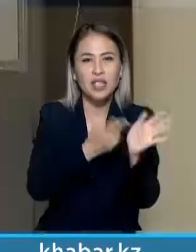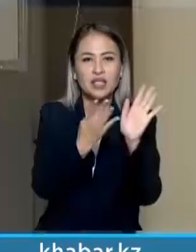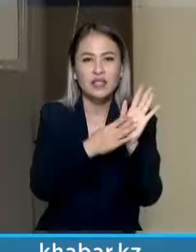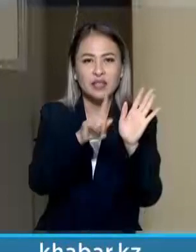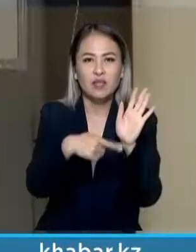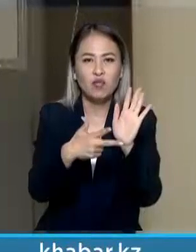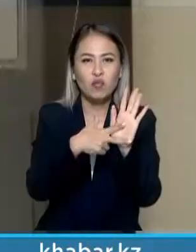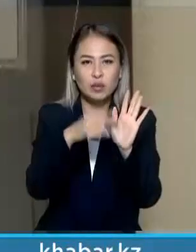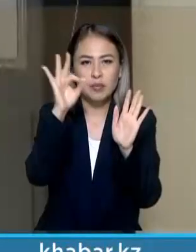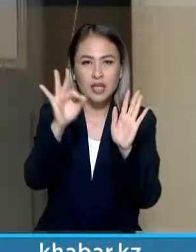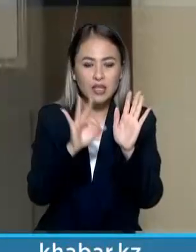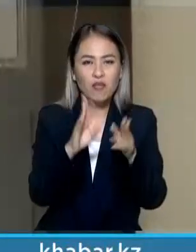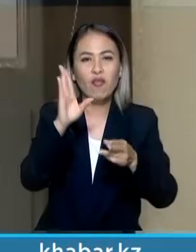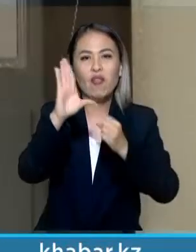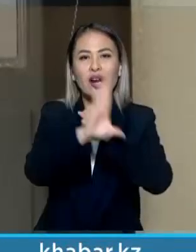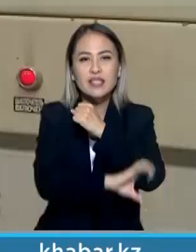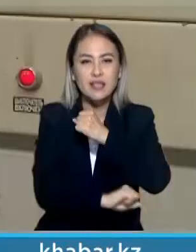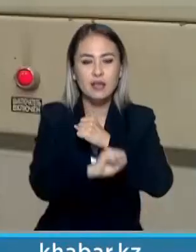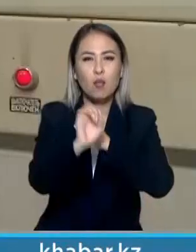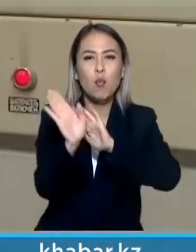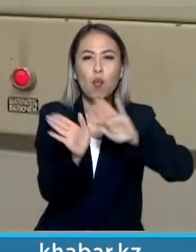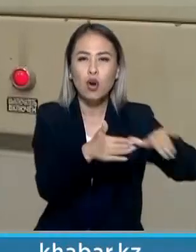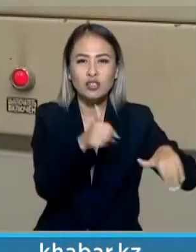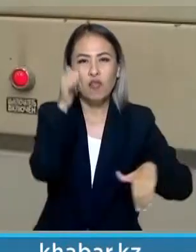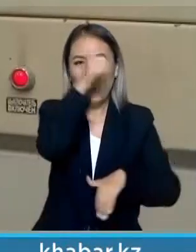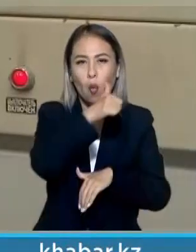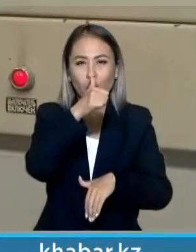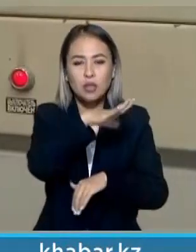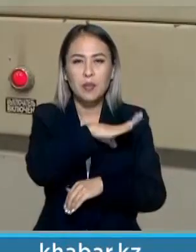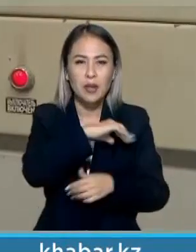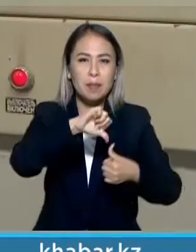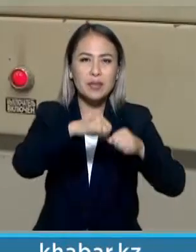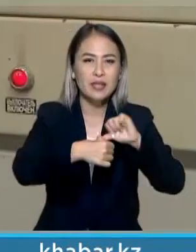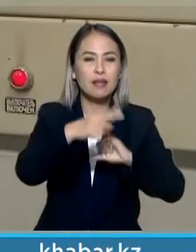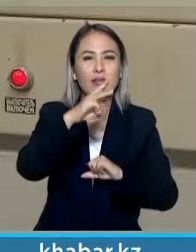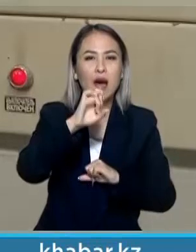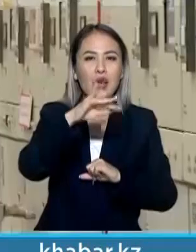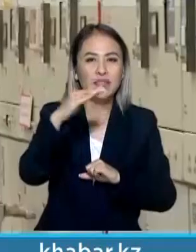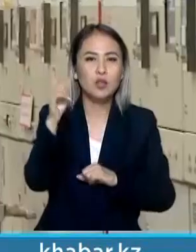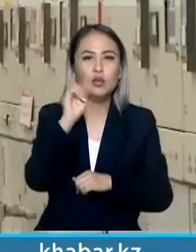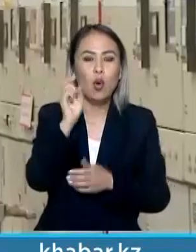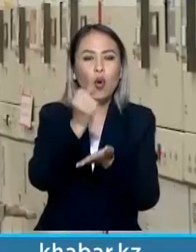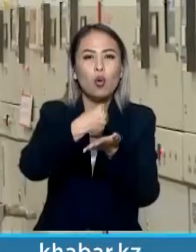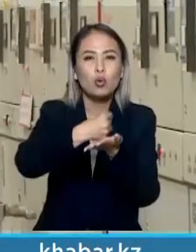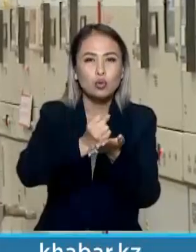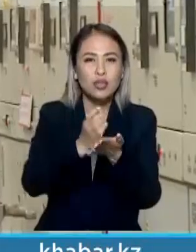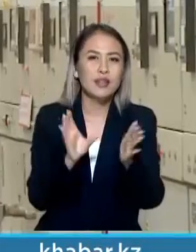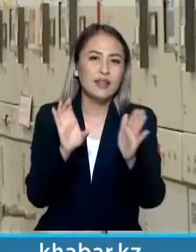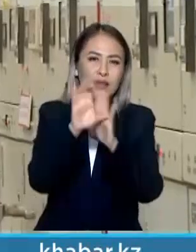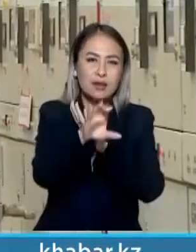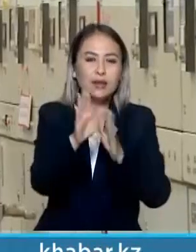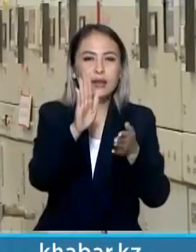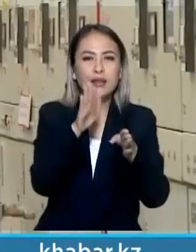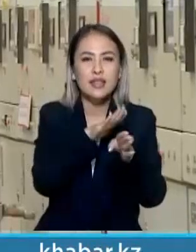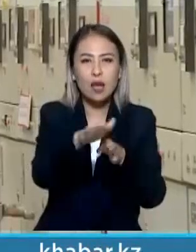9,8%. В конце прошлого года корректировали тариф. С учетом дополнительных инвестиций, с